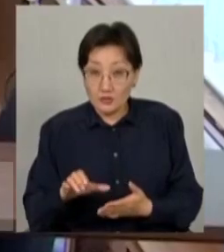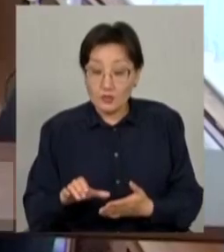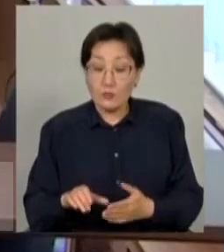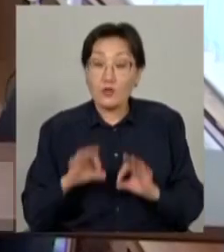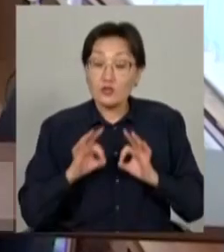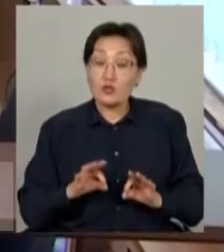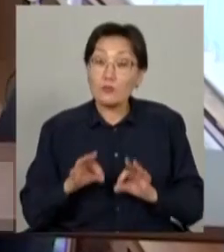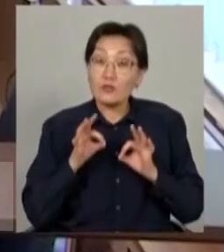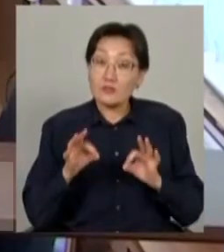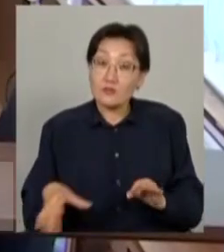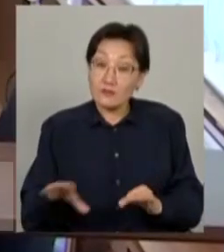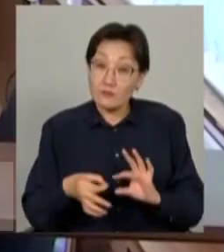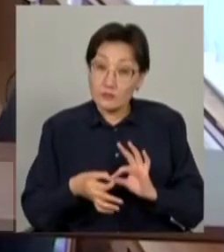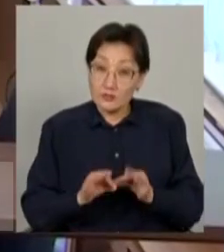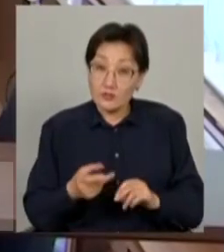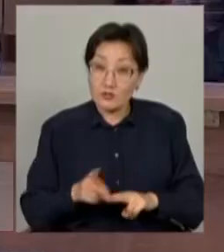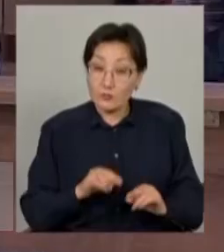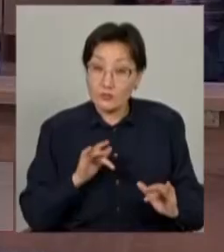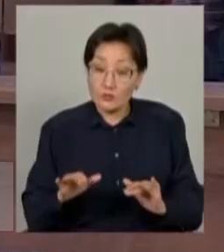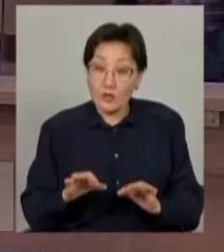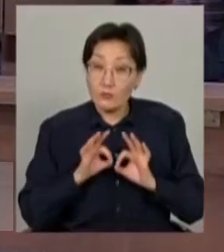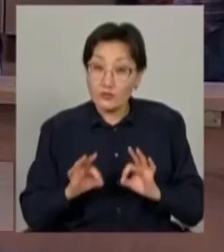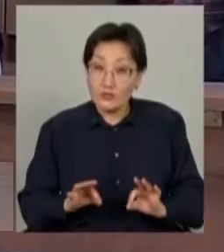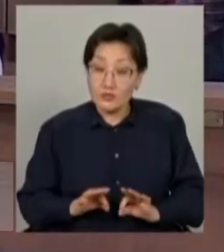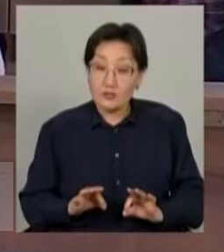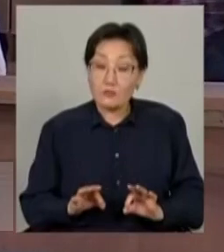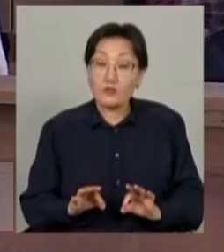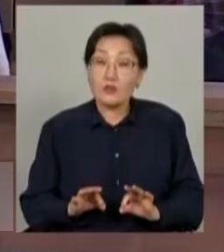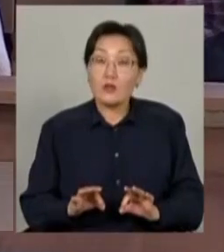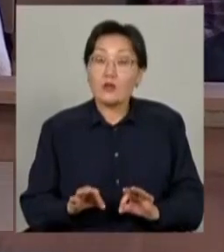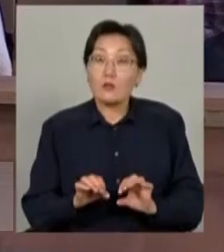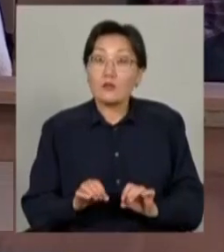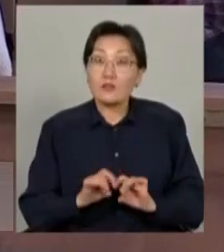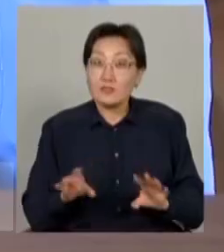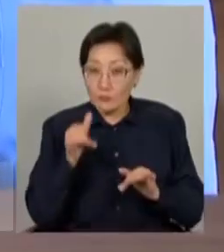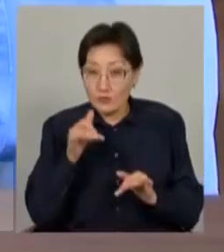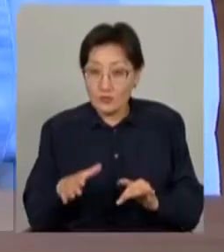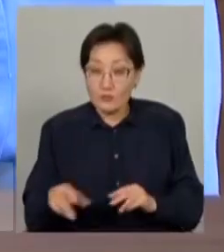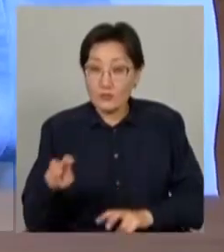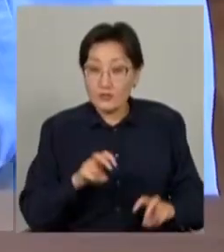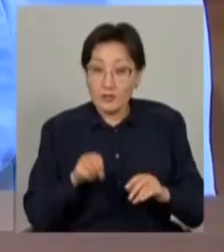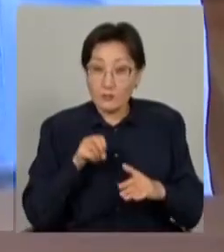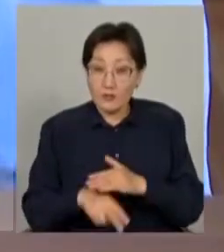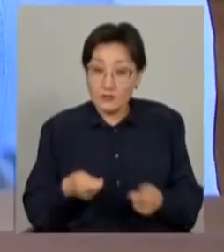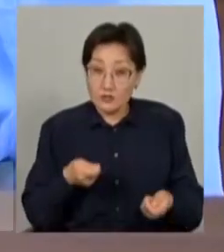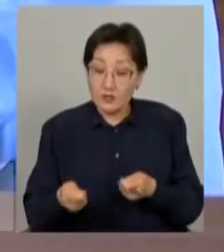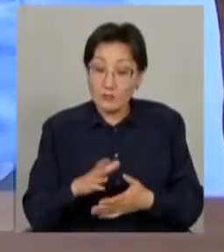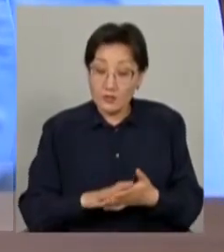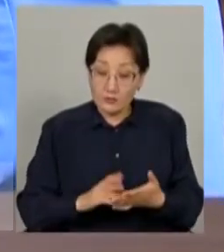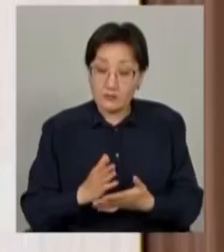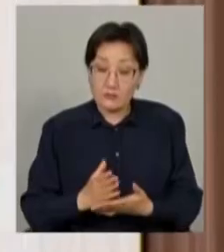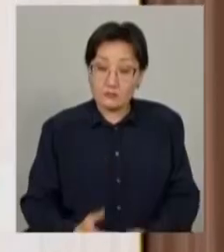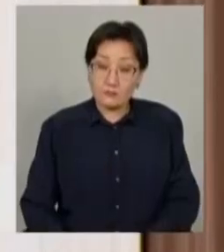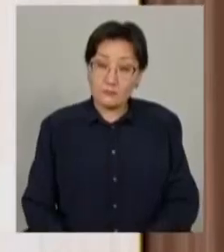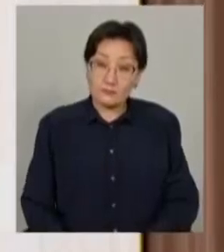зампрокурора отметил что все подробности этого дела прокуратура раскрыть не может из-за того что поиски беглого чиновника продолжаются